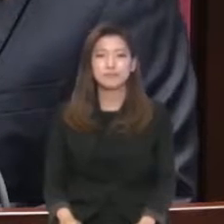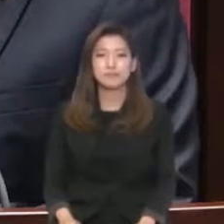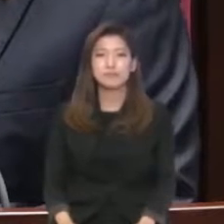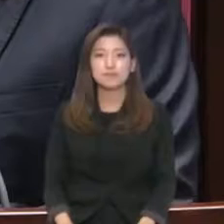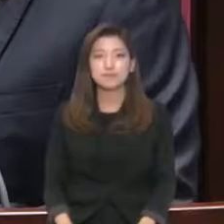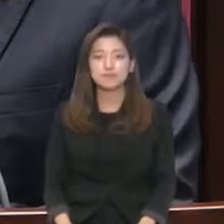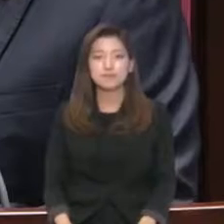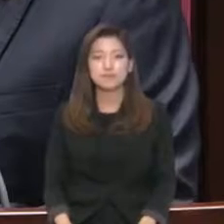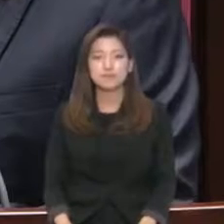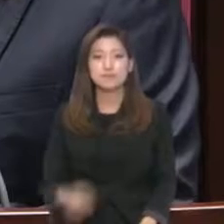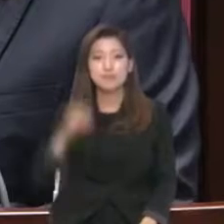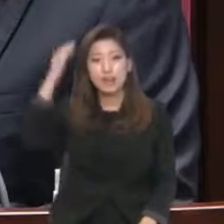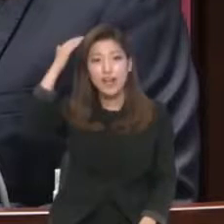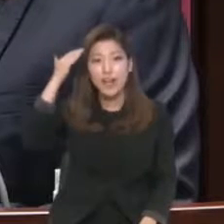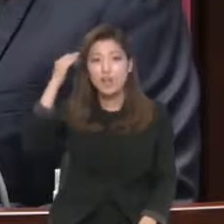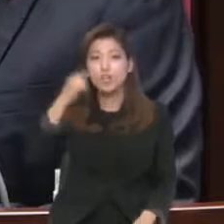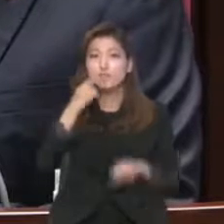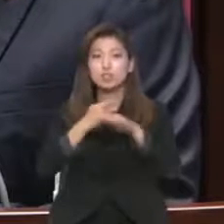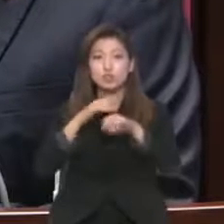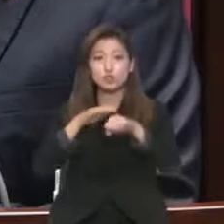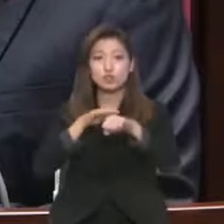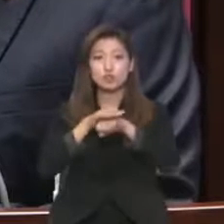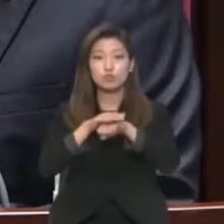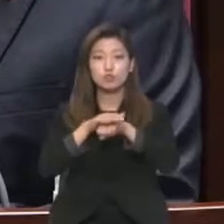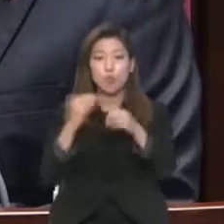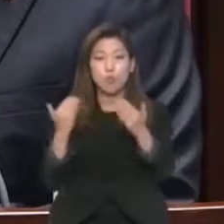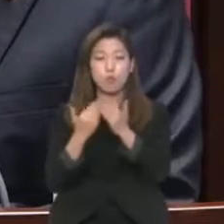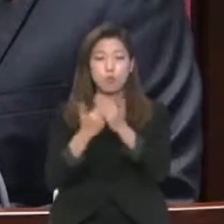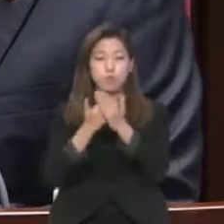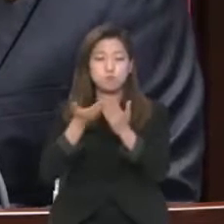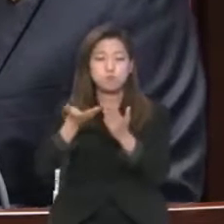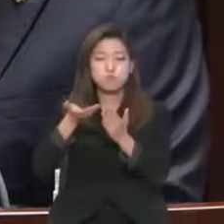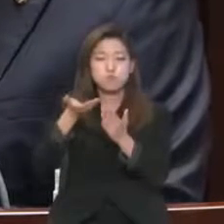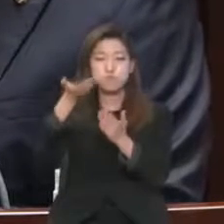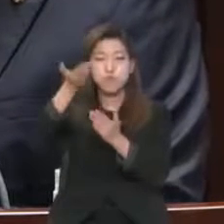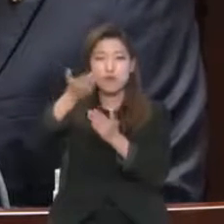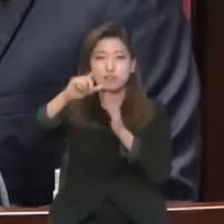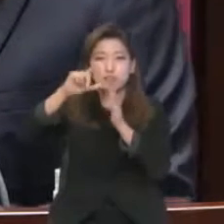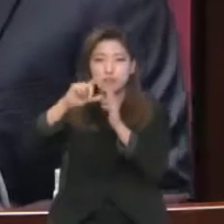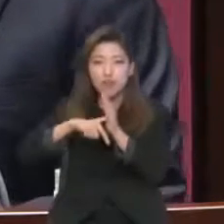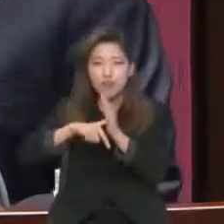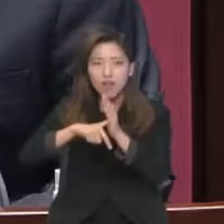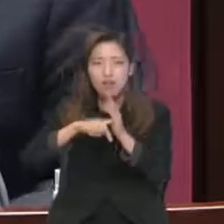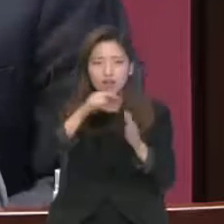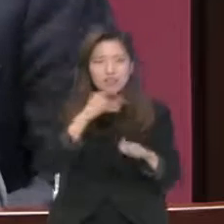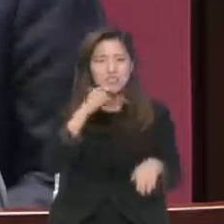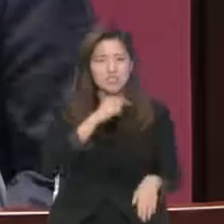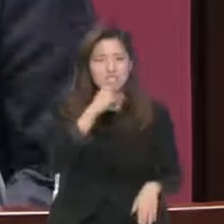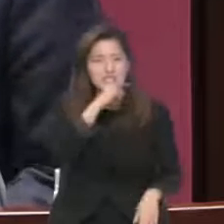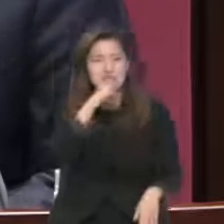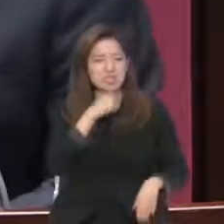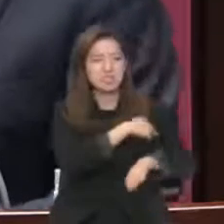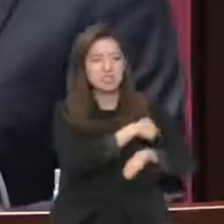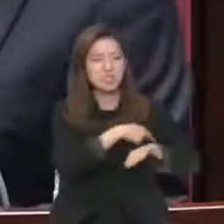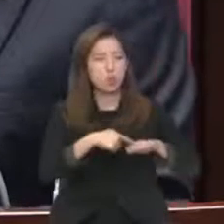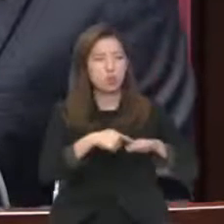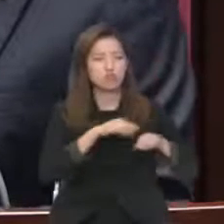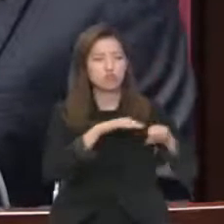대한민국의 민주주의가 높게 발전하고 있는 이런 상황 속에서 민족주의와 민주주의의